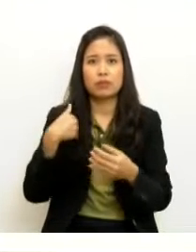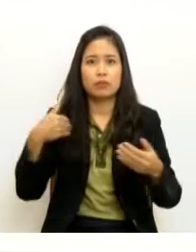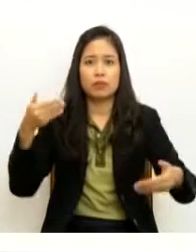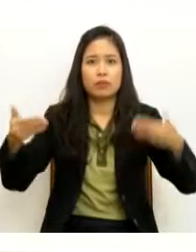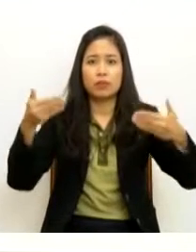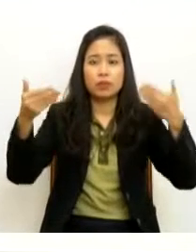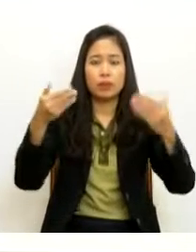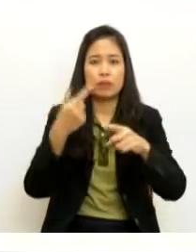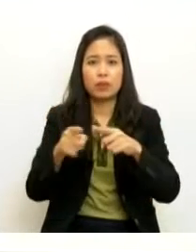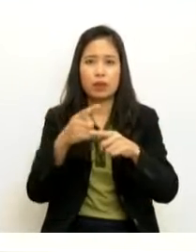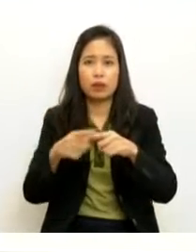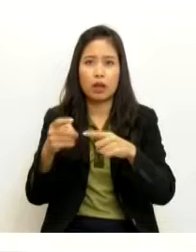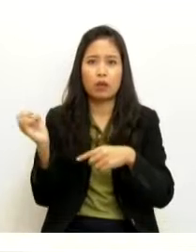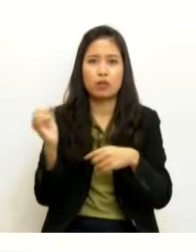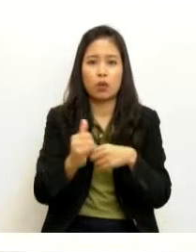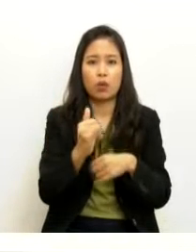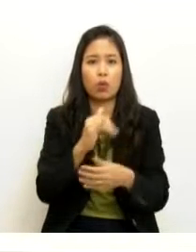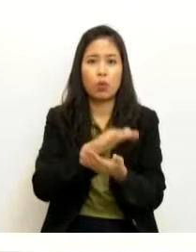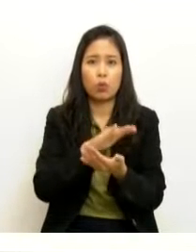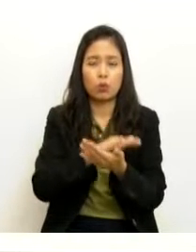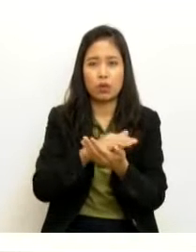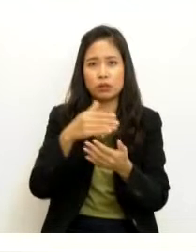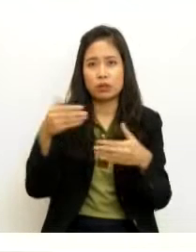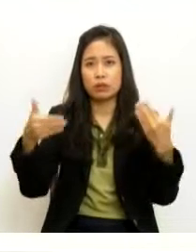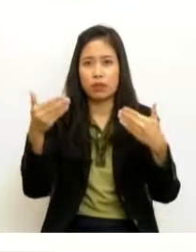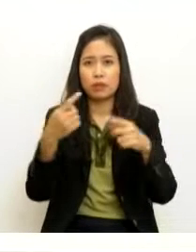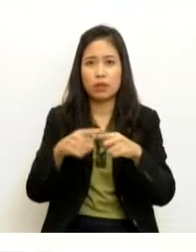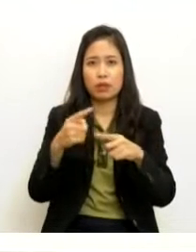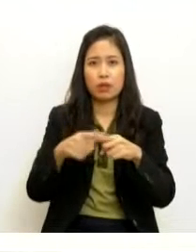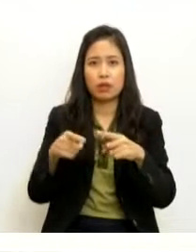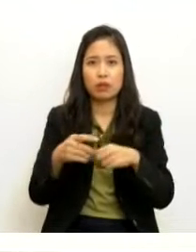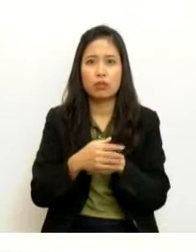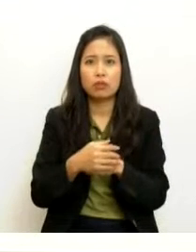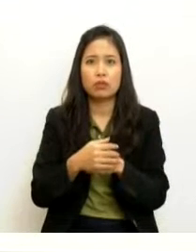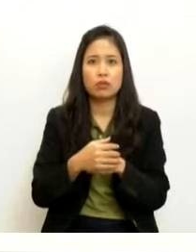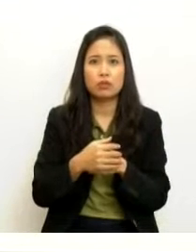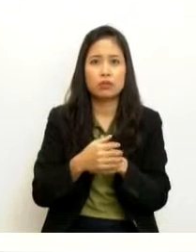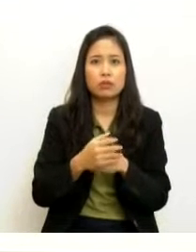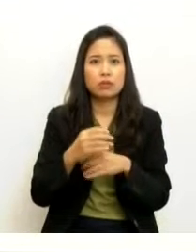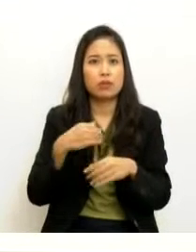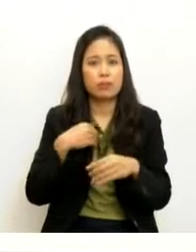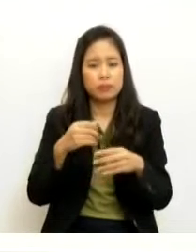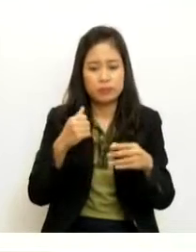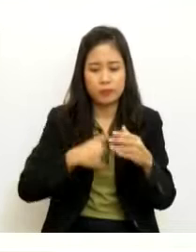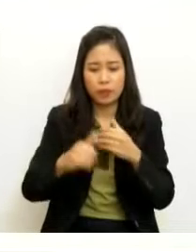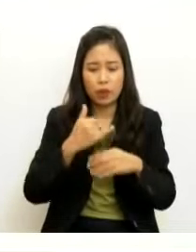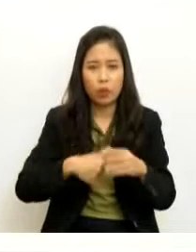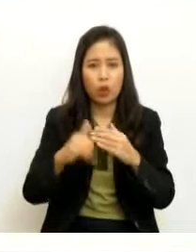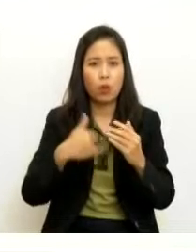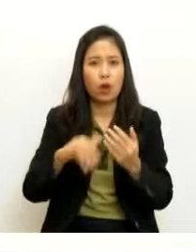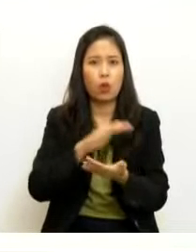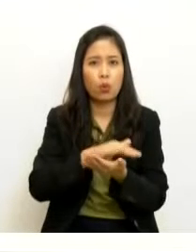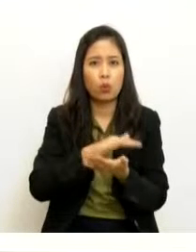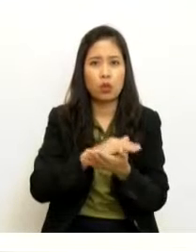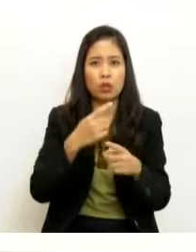การต่างๆเข้ามาในโรงเรียนเนี่ยในอดีตเนี่ยเราไม่เคยเอาออกไปจากโรงเรียนมีแต่นำเข้า